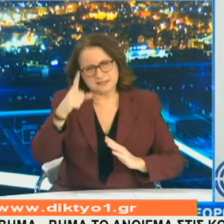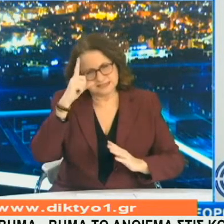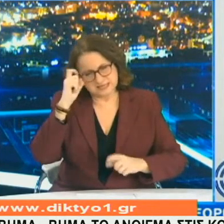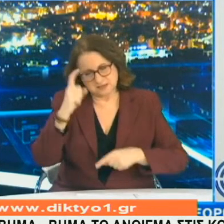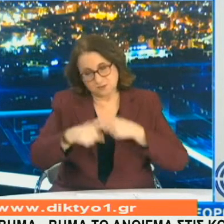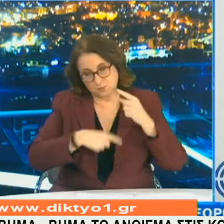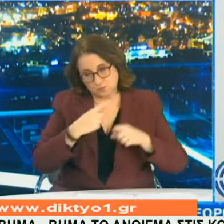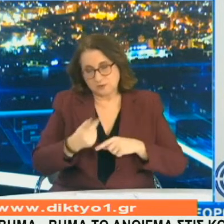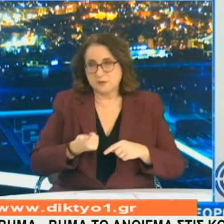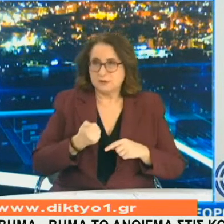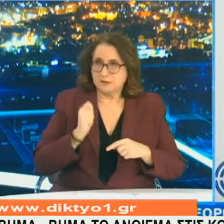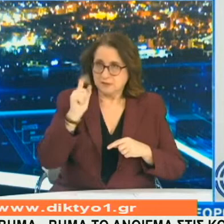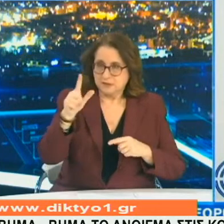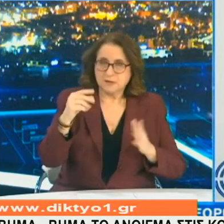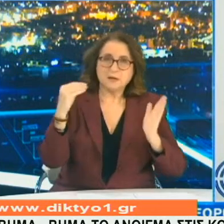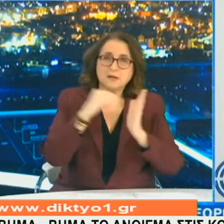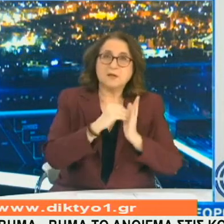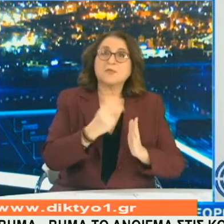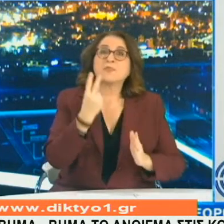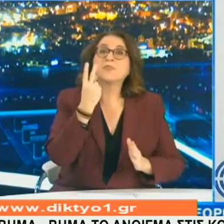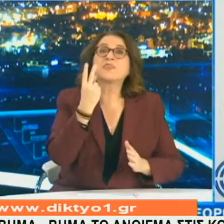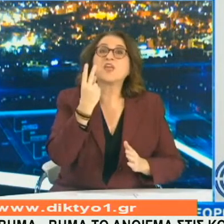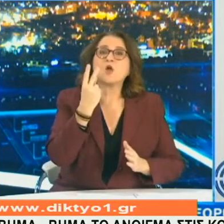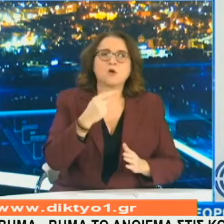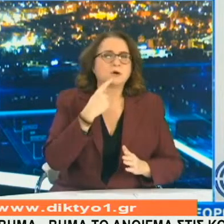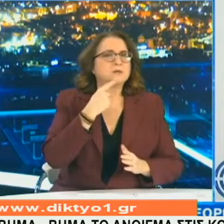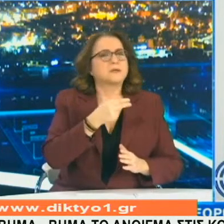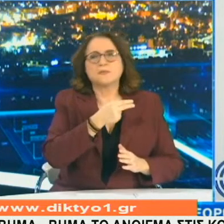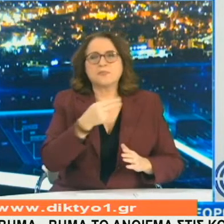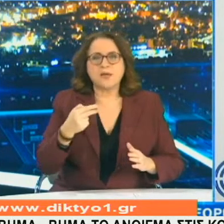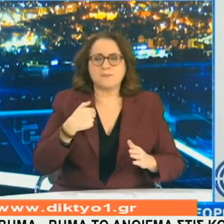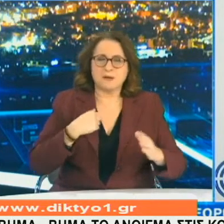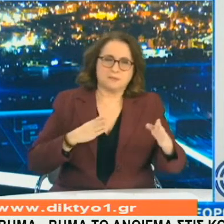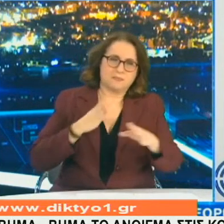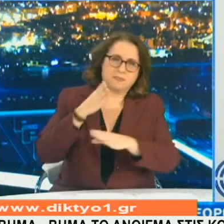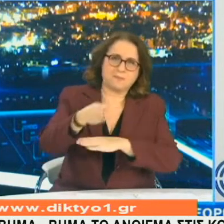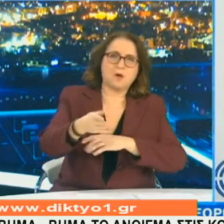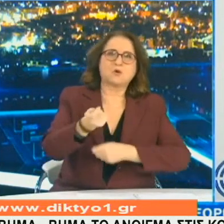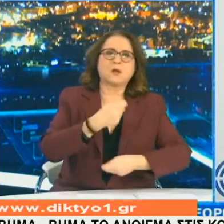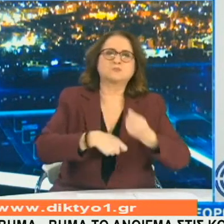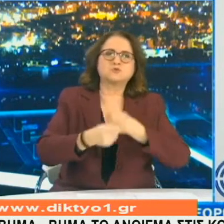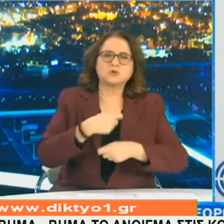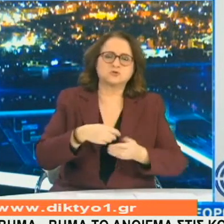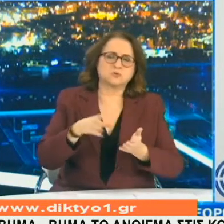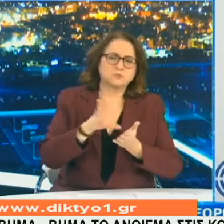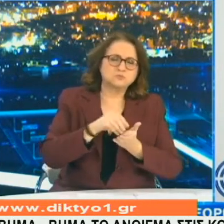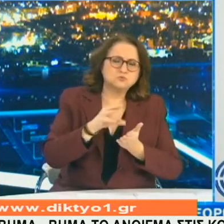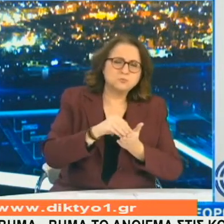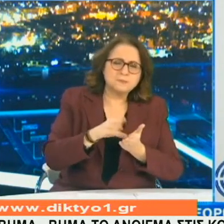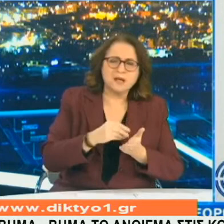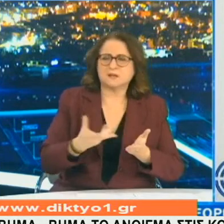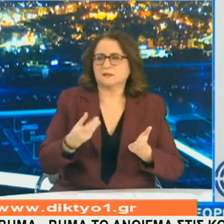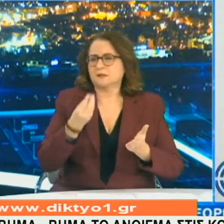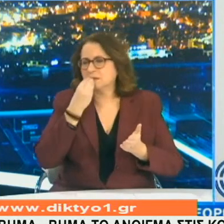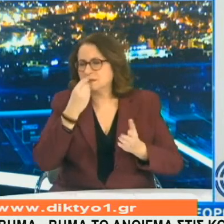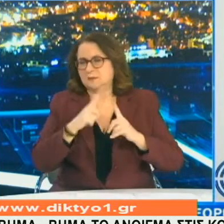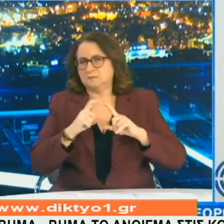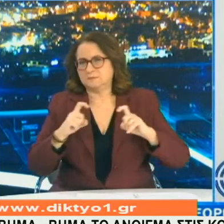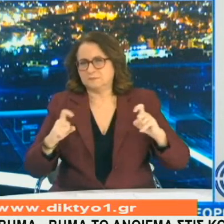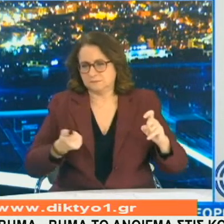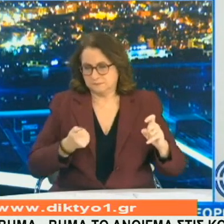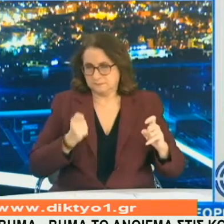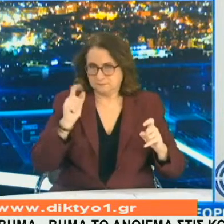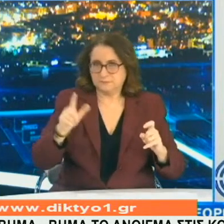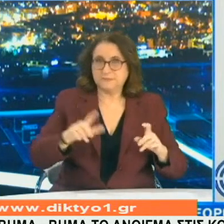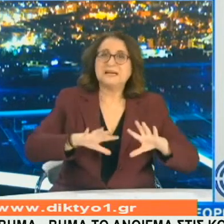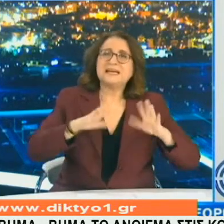2, μετάβαση σε λειτουργία κατάστημα προμηθειών αγαθών πρώτης ανάγκης, supermarket, mini market, ή με το έντυπο βεβαίωση κίνησης ή